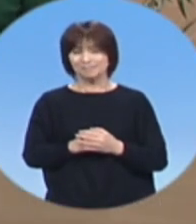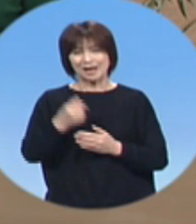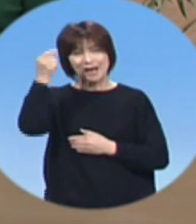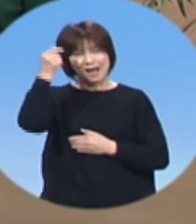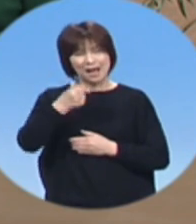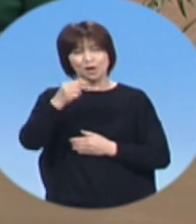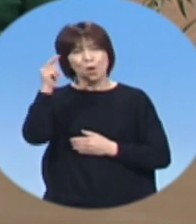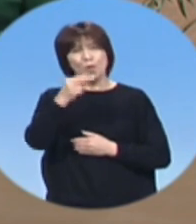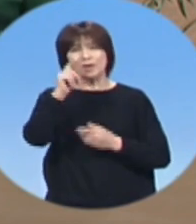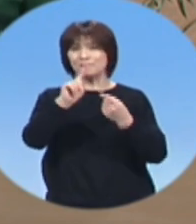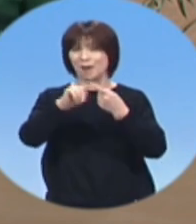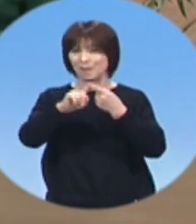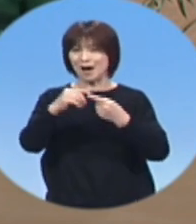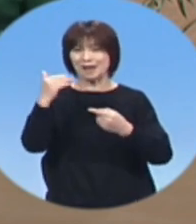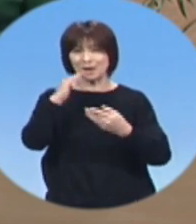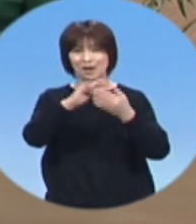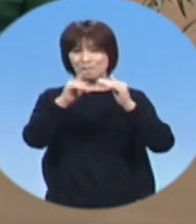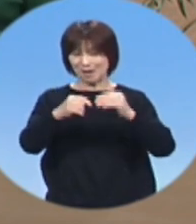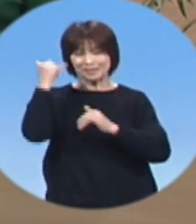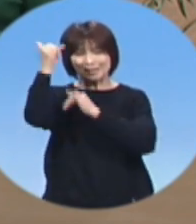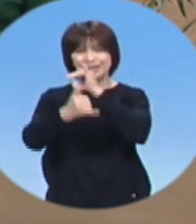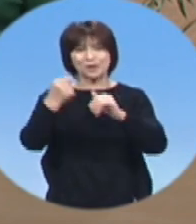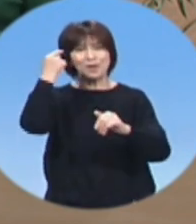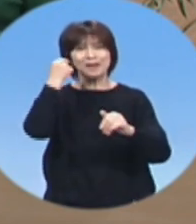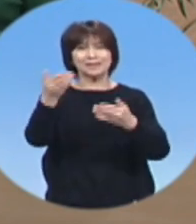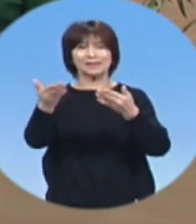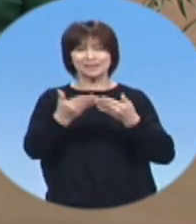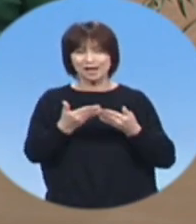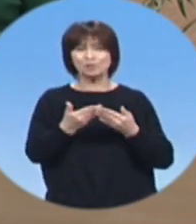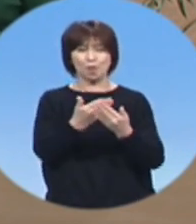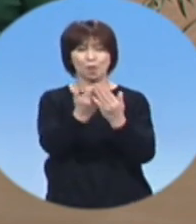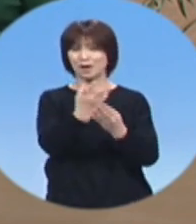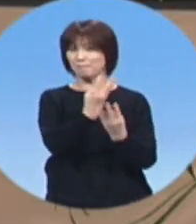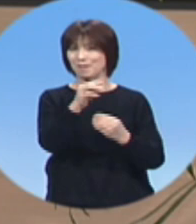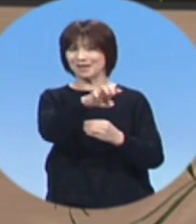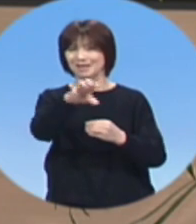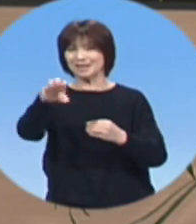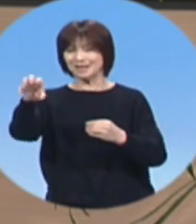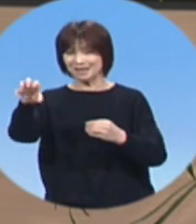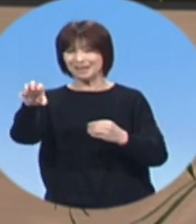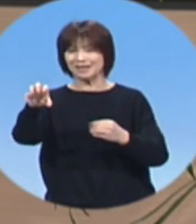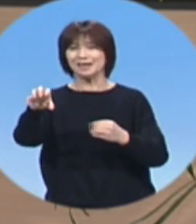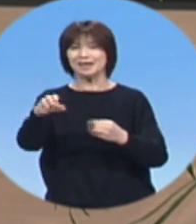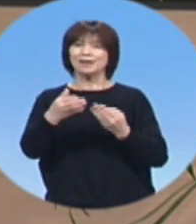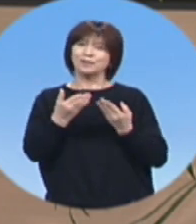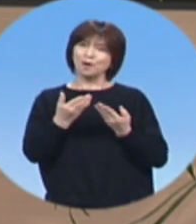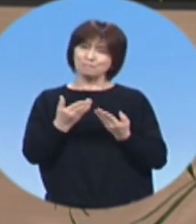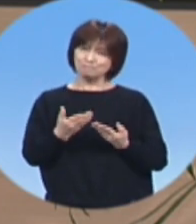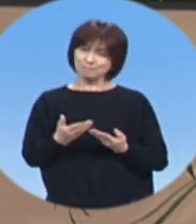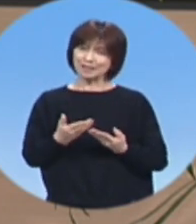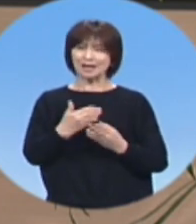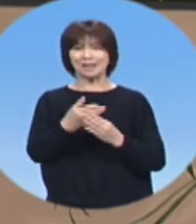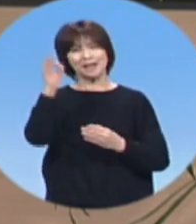江戸情緒のある佐原の町に歴史を感じさせてくれるお雛様の数々、のんびり雛巡